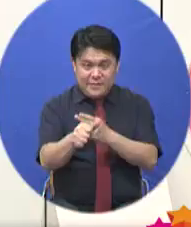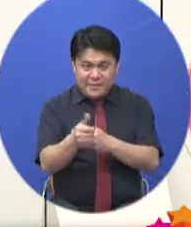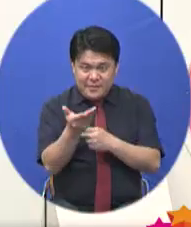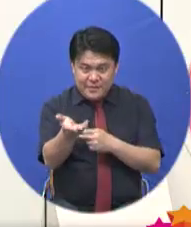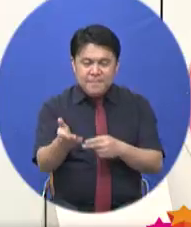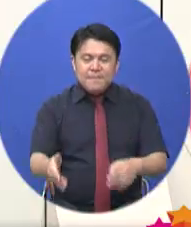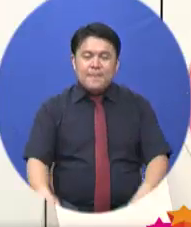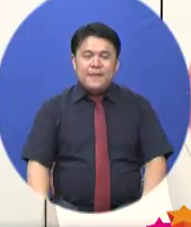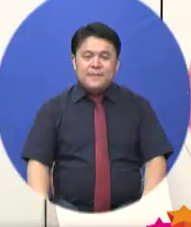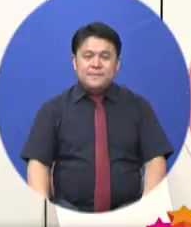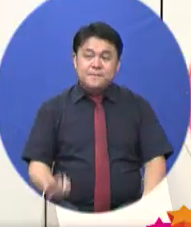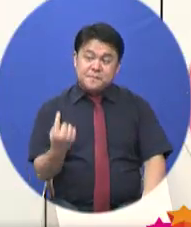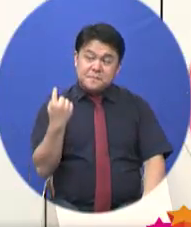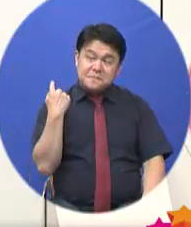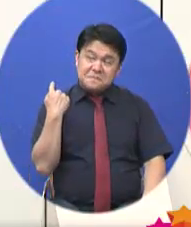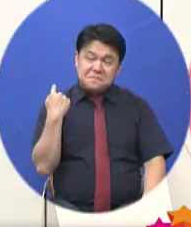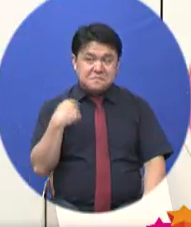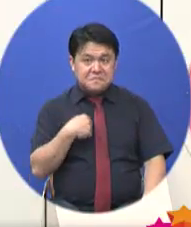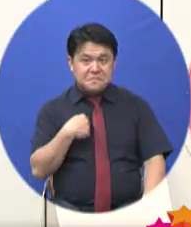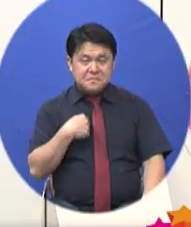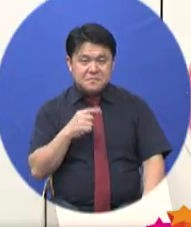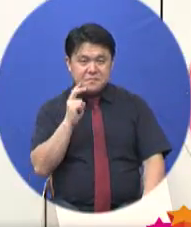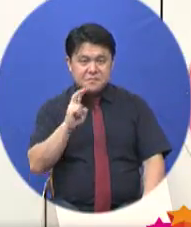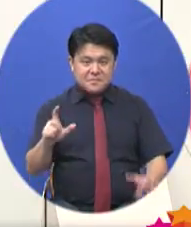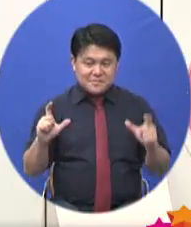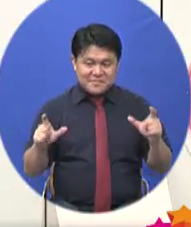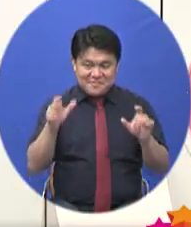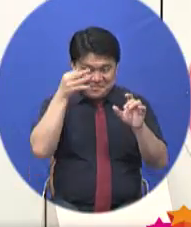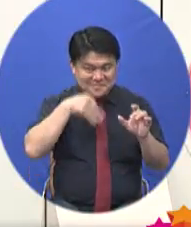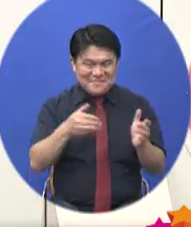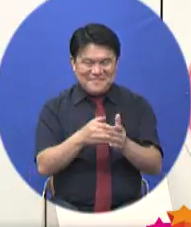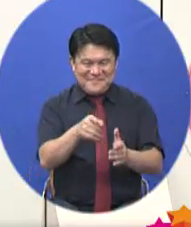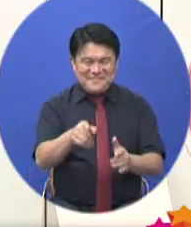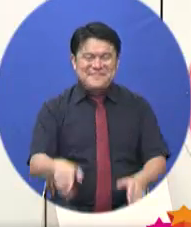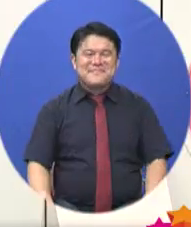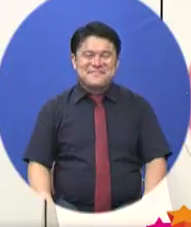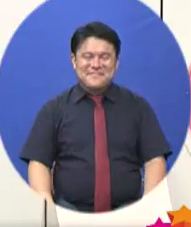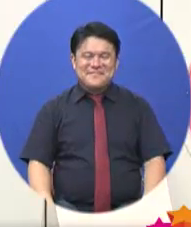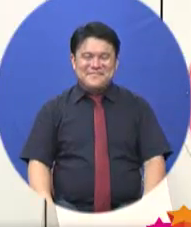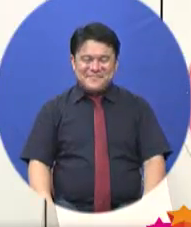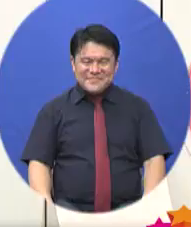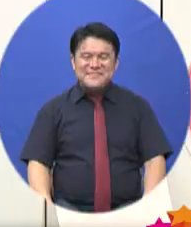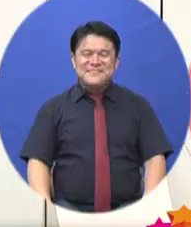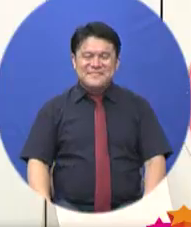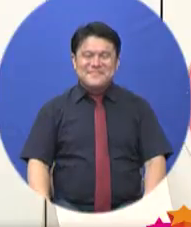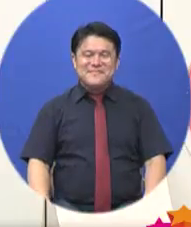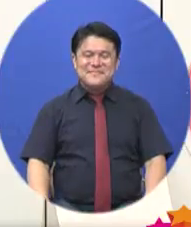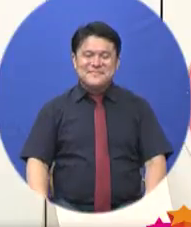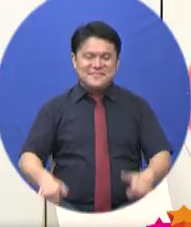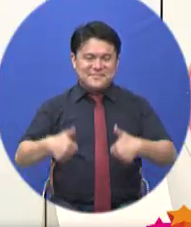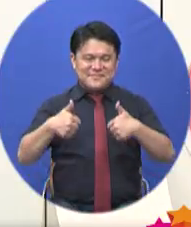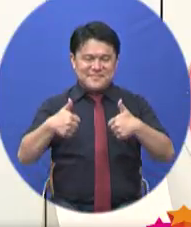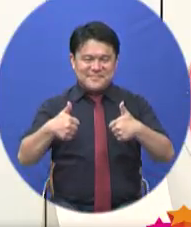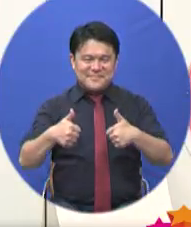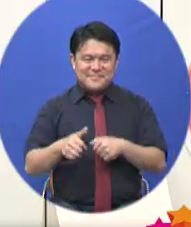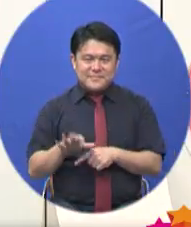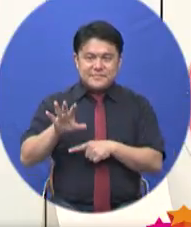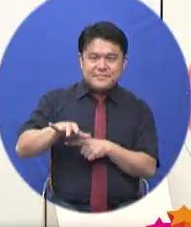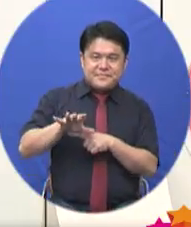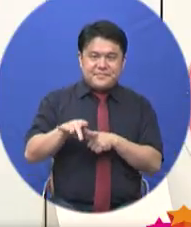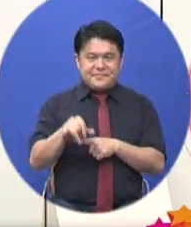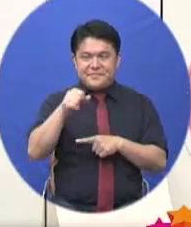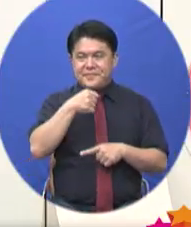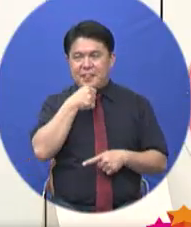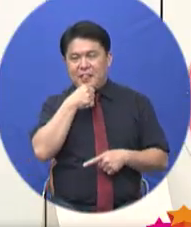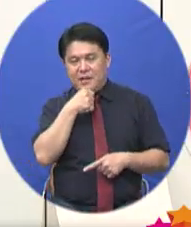네. 어저녁에 네. 그 가요 무대 봤어요. 아, 네. 그 아주 시골 영감 처음 타는